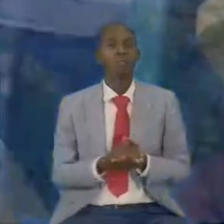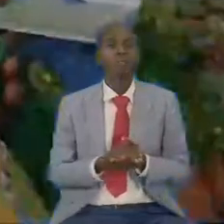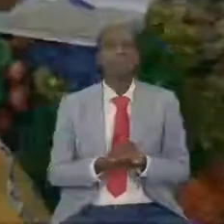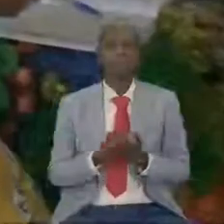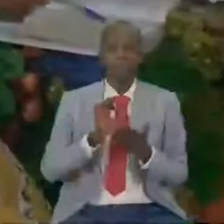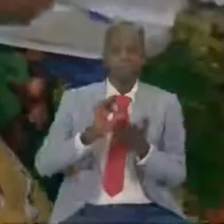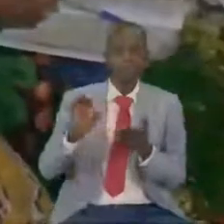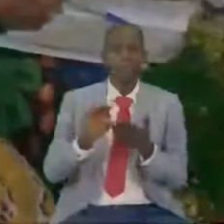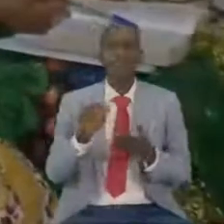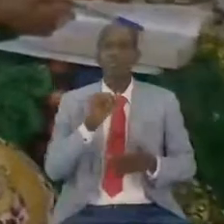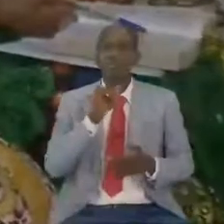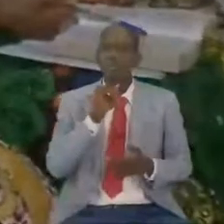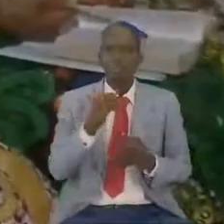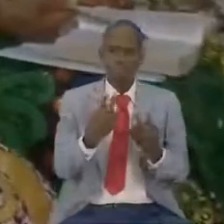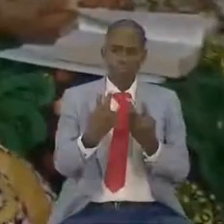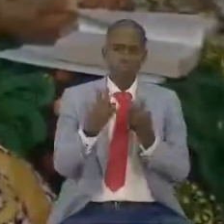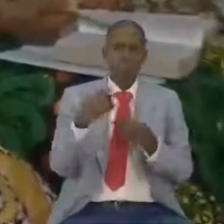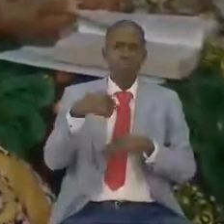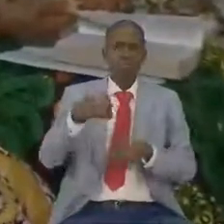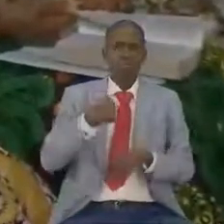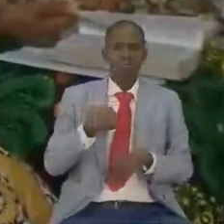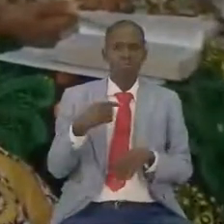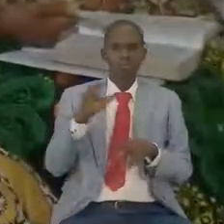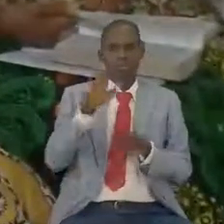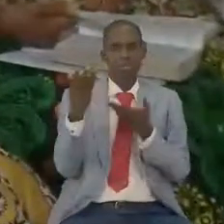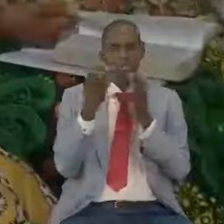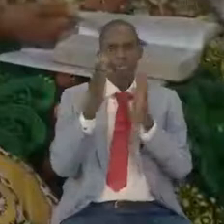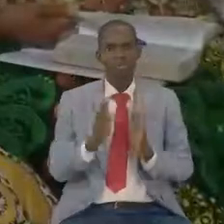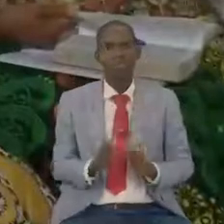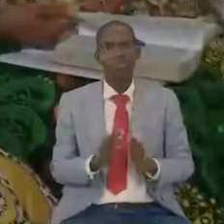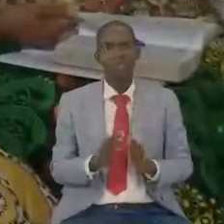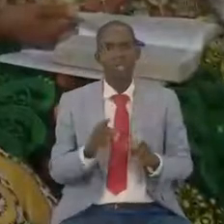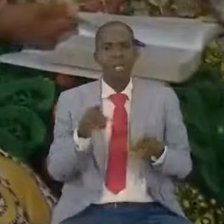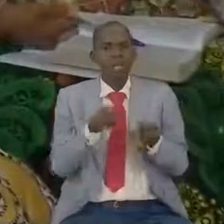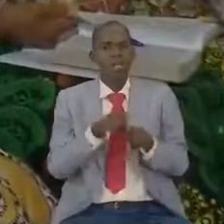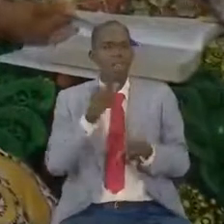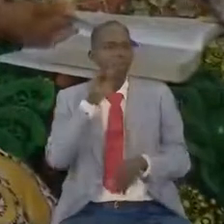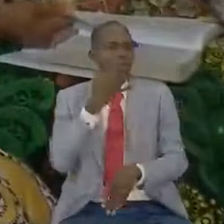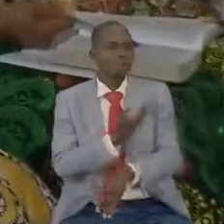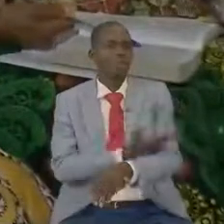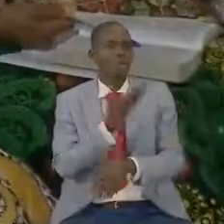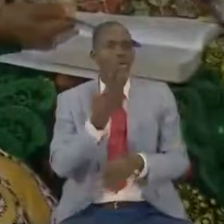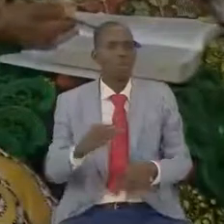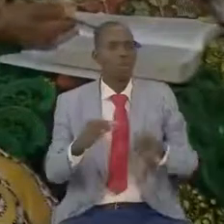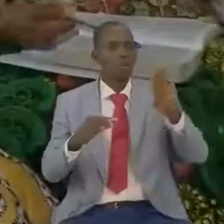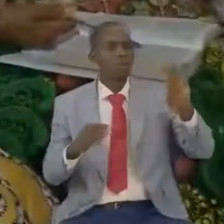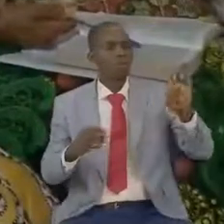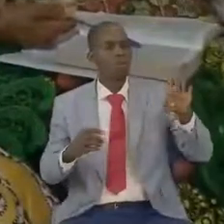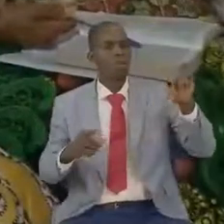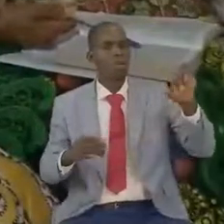ta servante. Je suis ta servante. Pour une